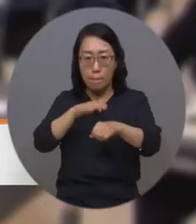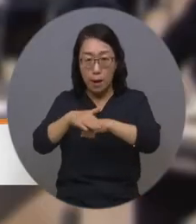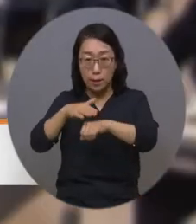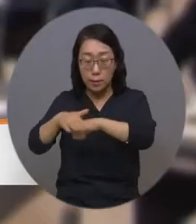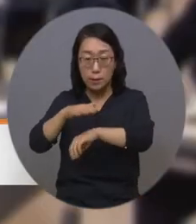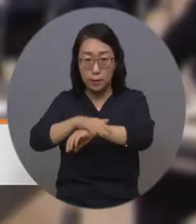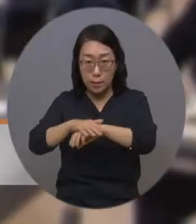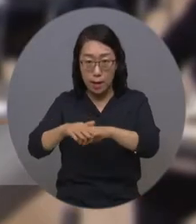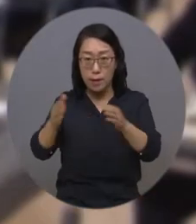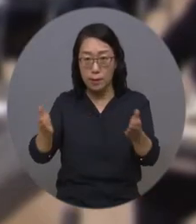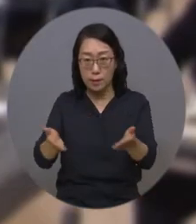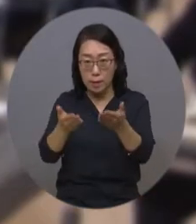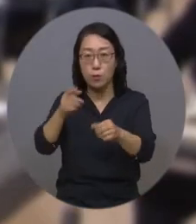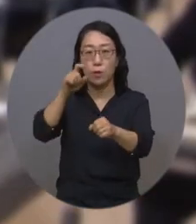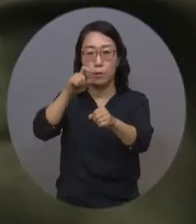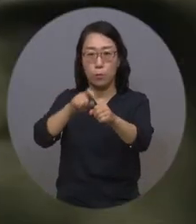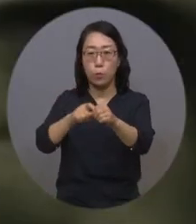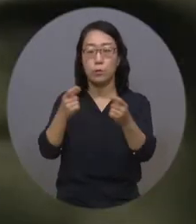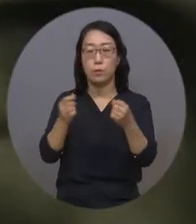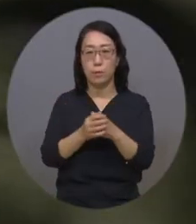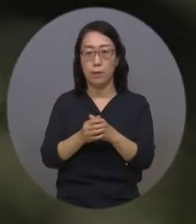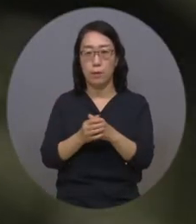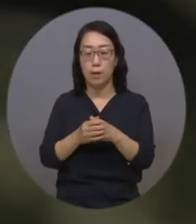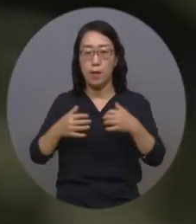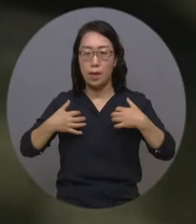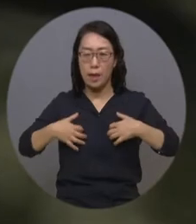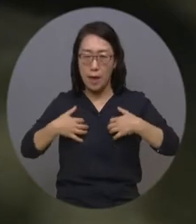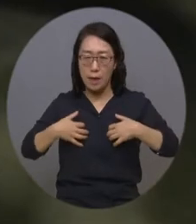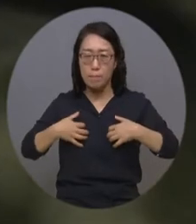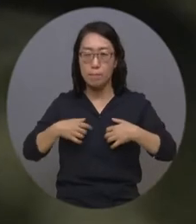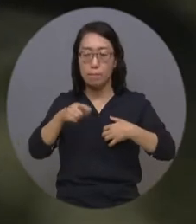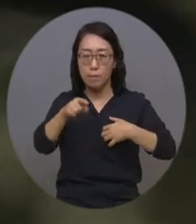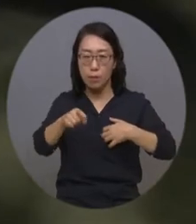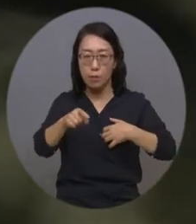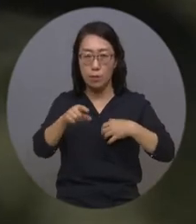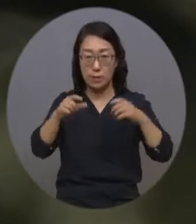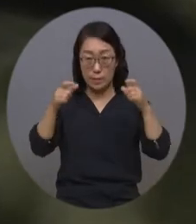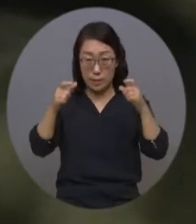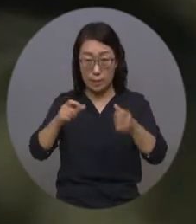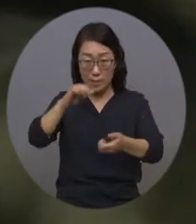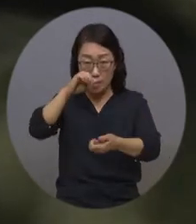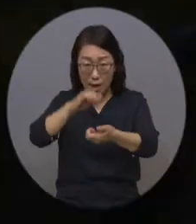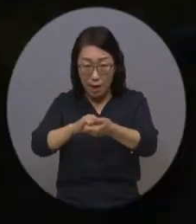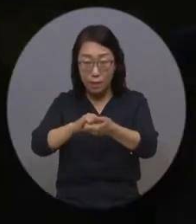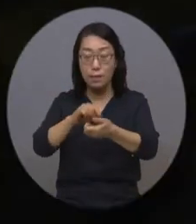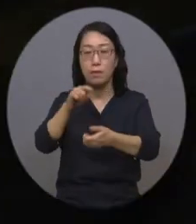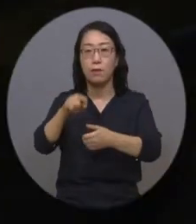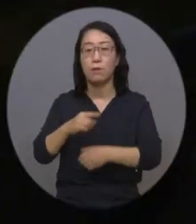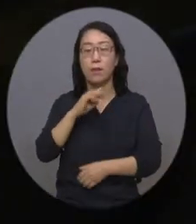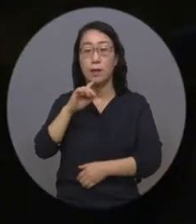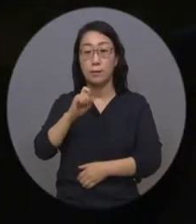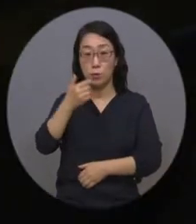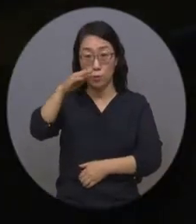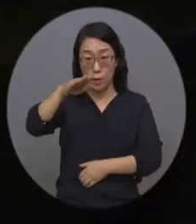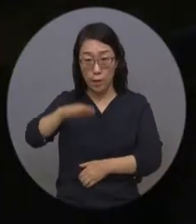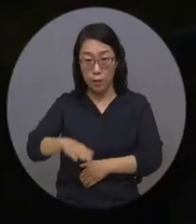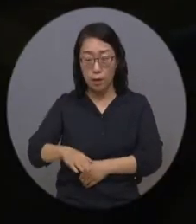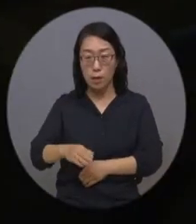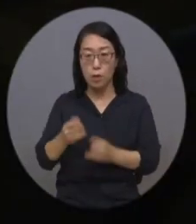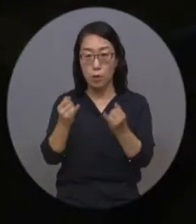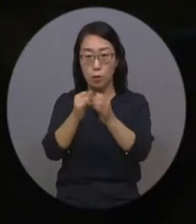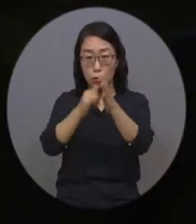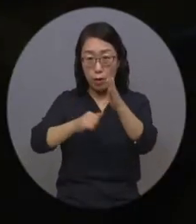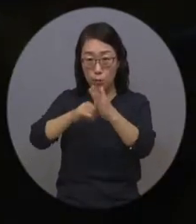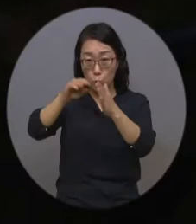지원하는 것입니다. 게임 제공 시간 제한 제도 가운데 만 16세 미만 대상인 여가부의